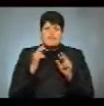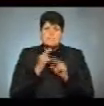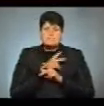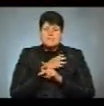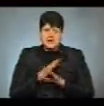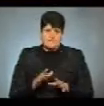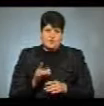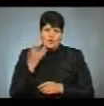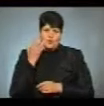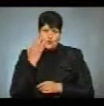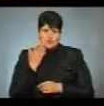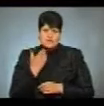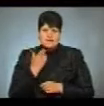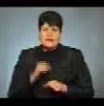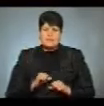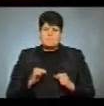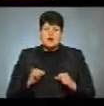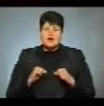коли